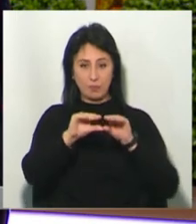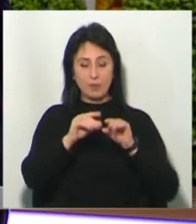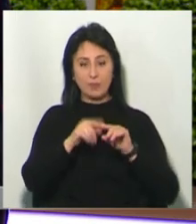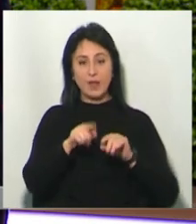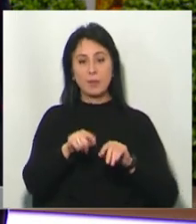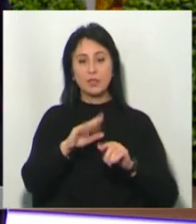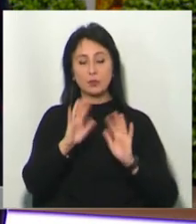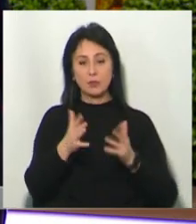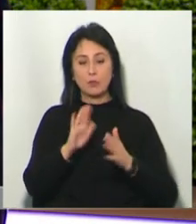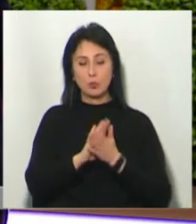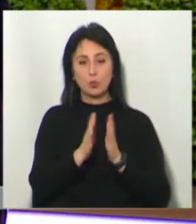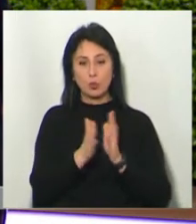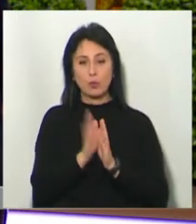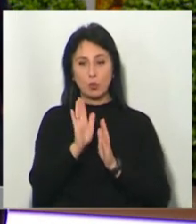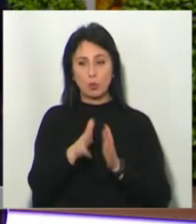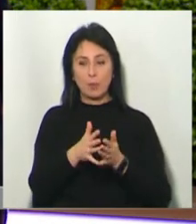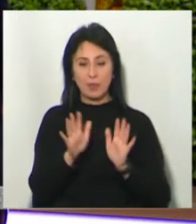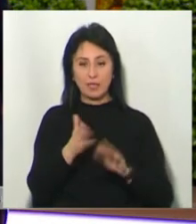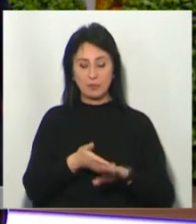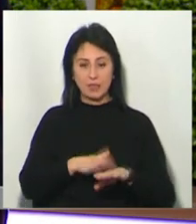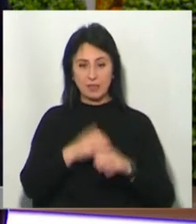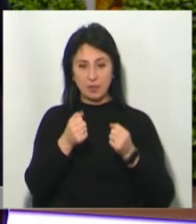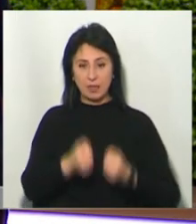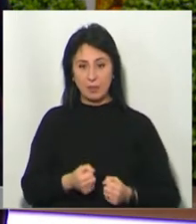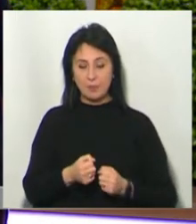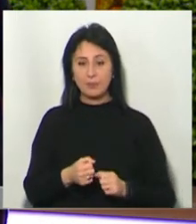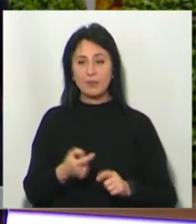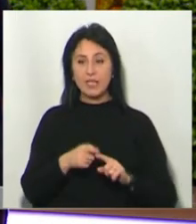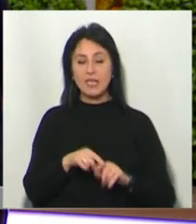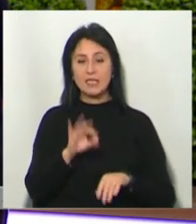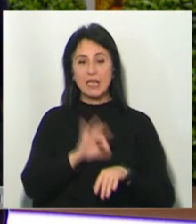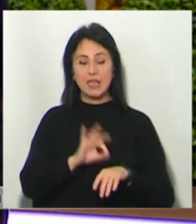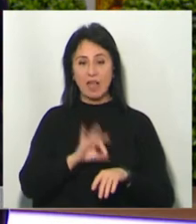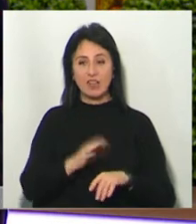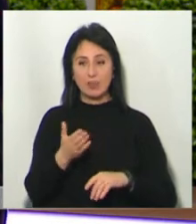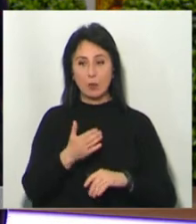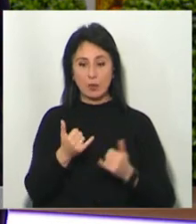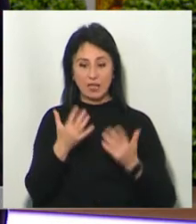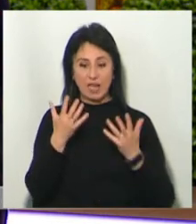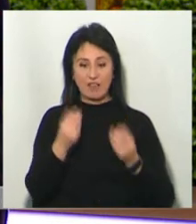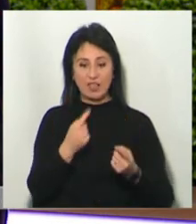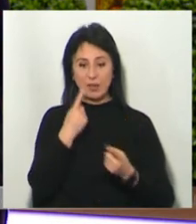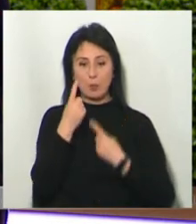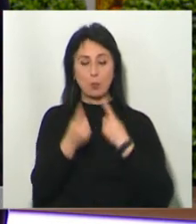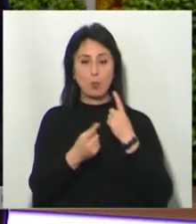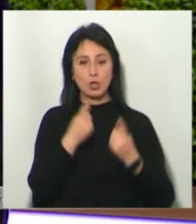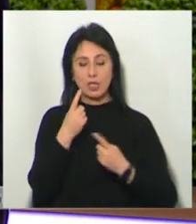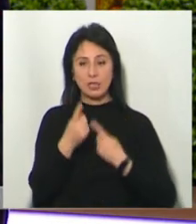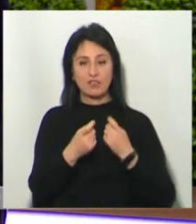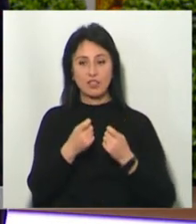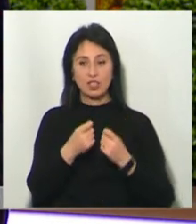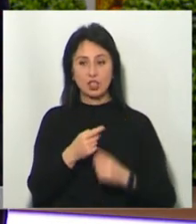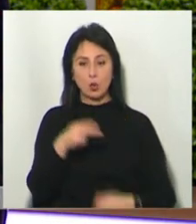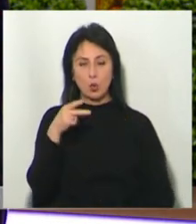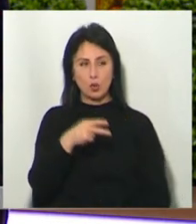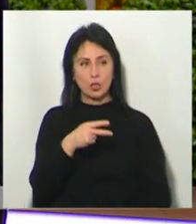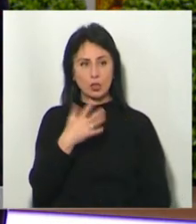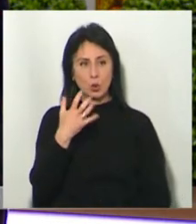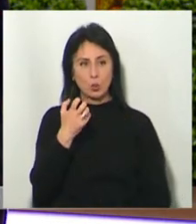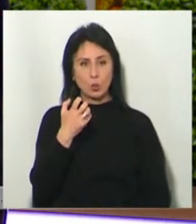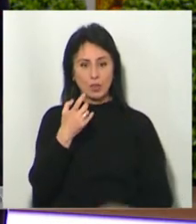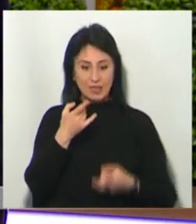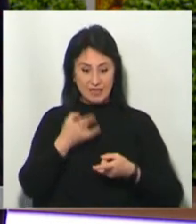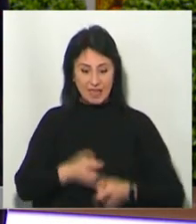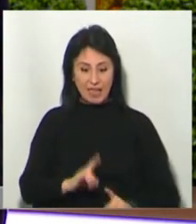malformațiastan, am știut că oșim cum arăba uprometatum zimdeba. Es dava deba romelit, chiar de limonat se mebit oriata scutaz